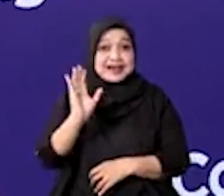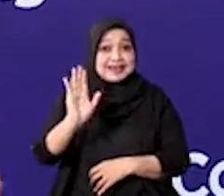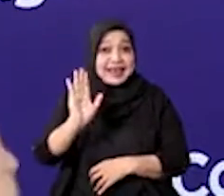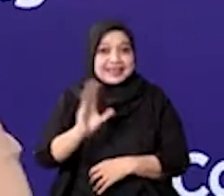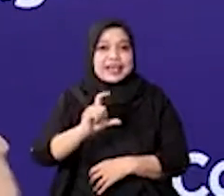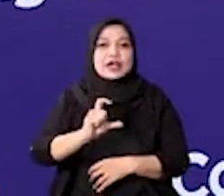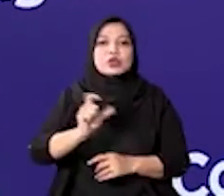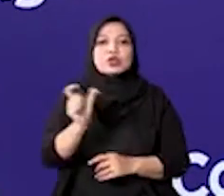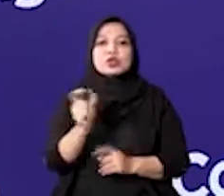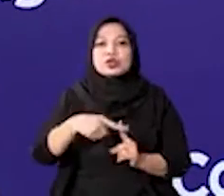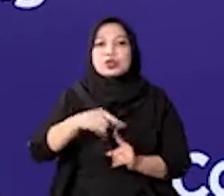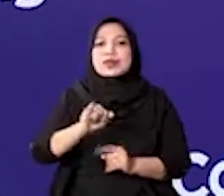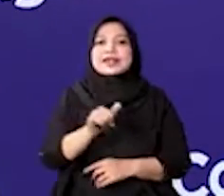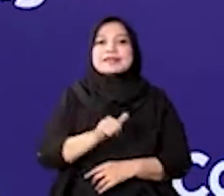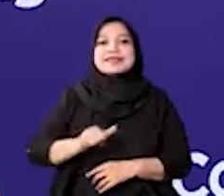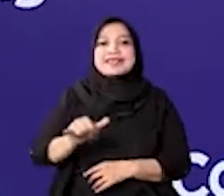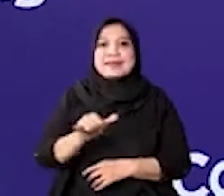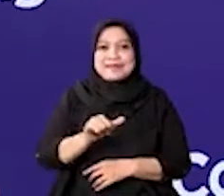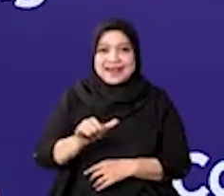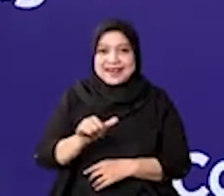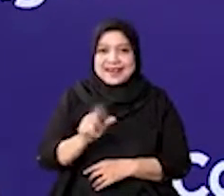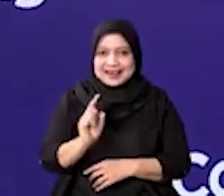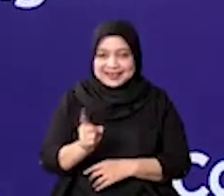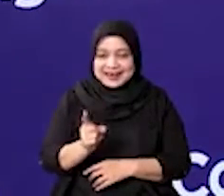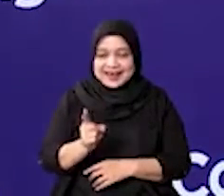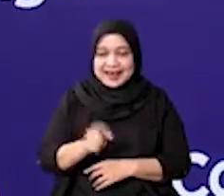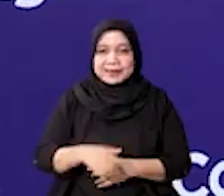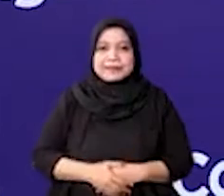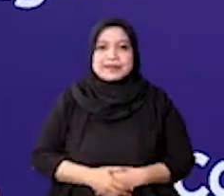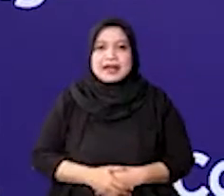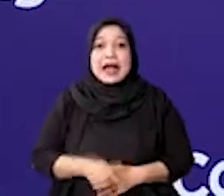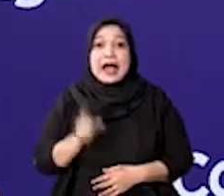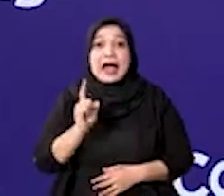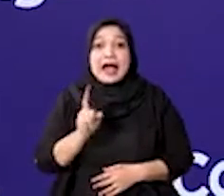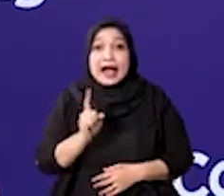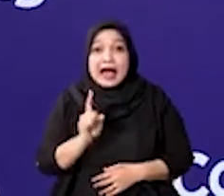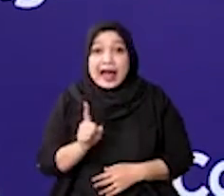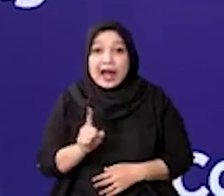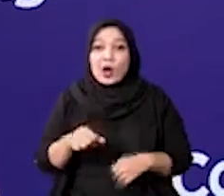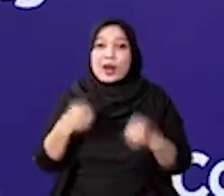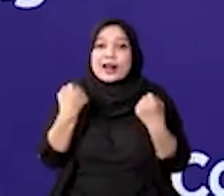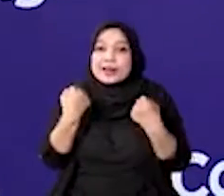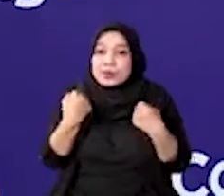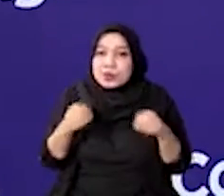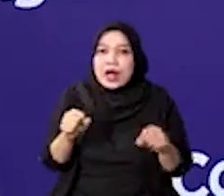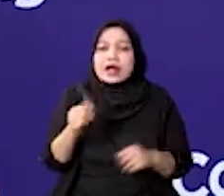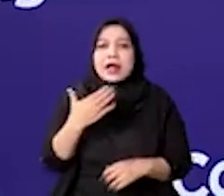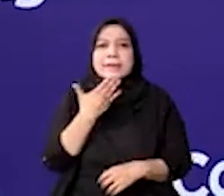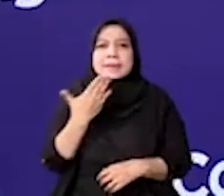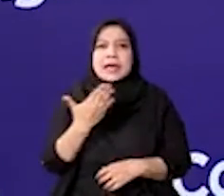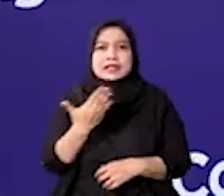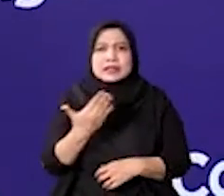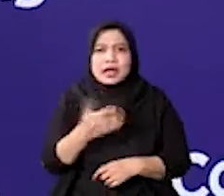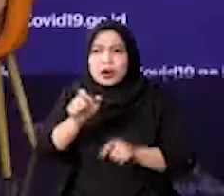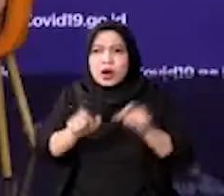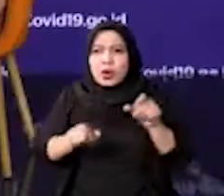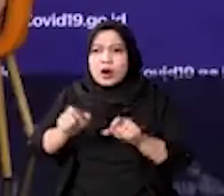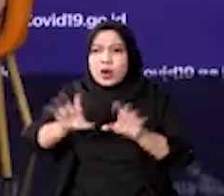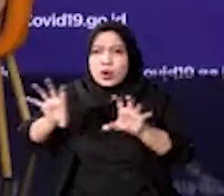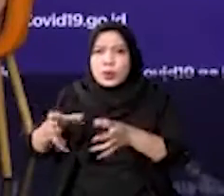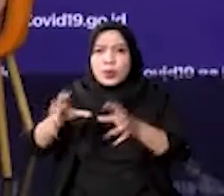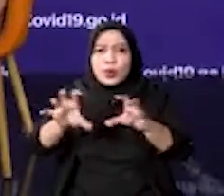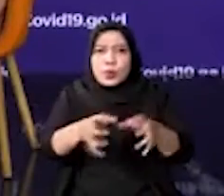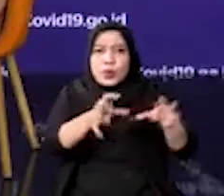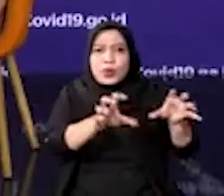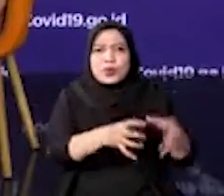sebagainya Nah kalau liburan tuh biasa potensi kumpul-kumpul enggak bisa kita hindari benarak sih Pak